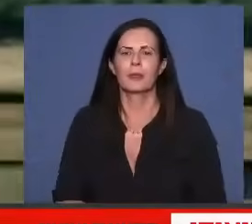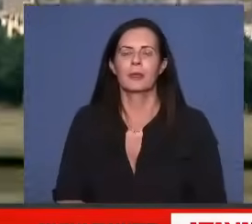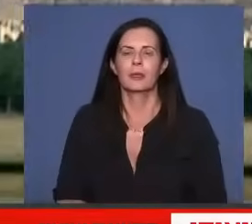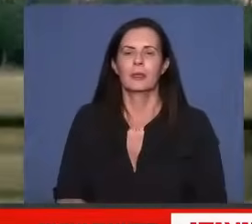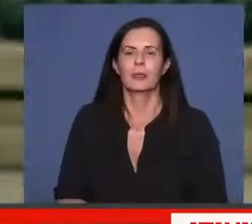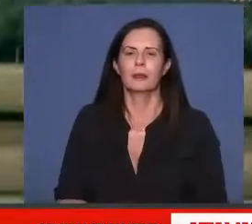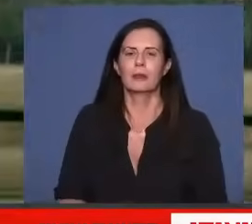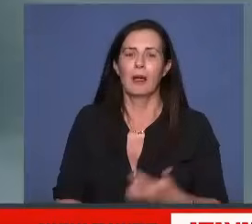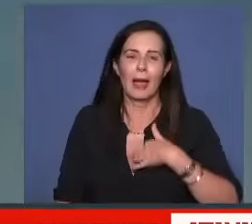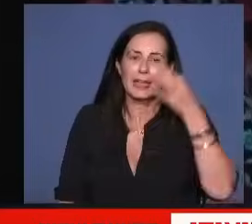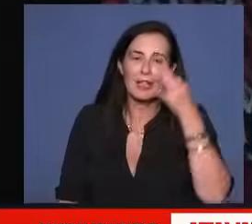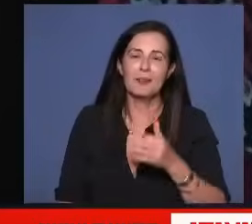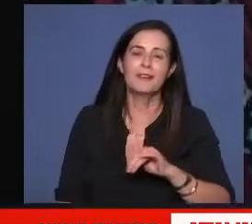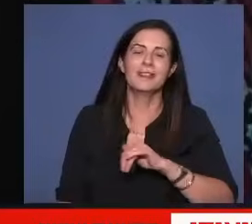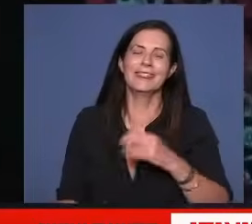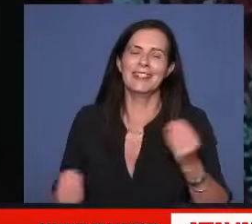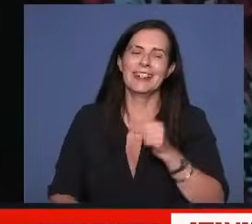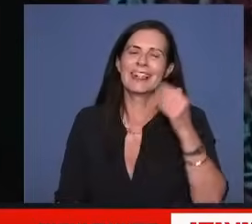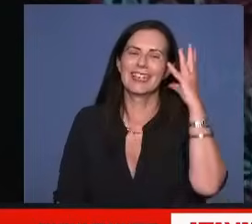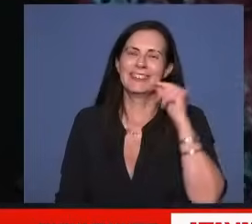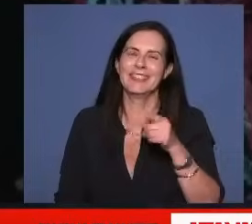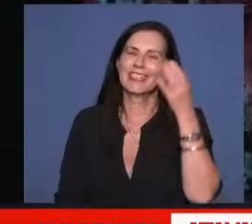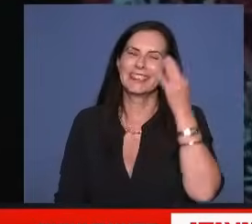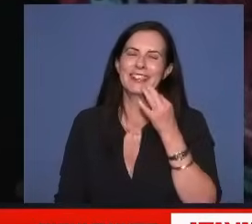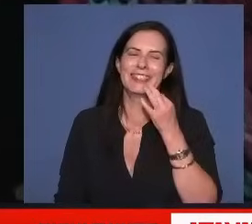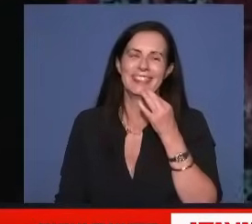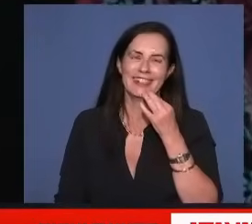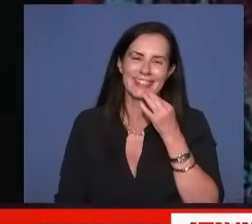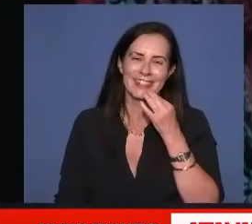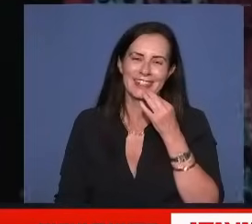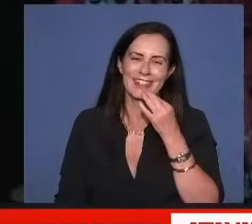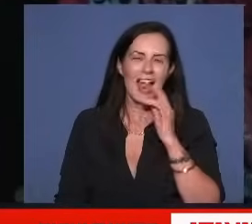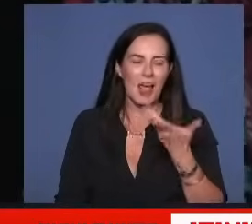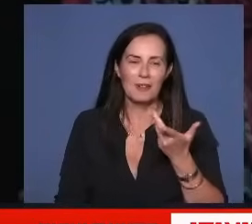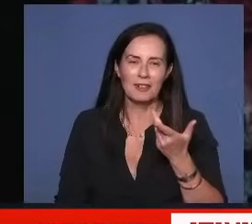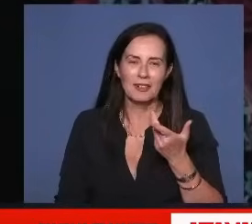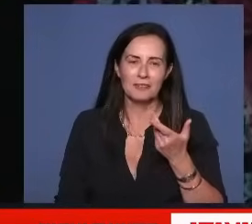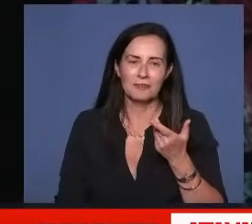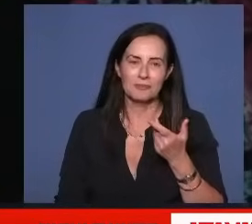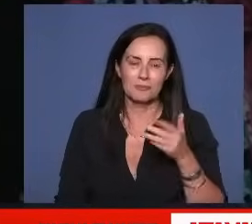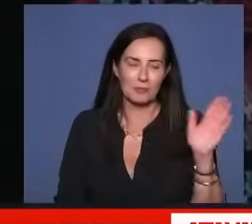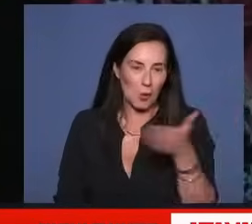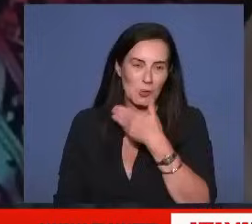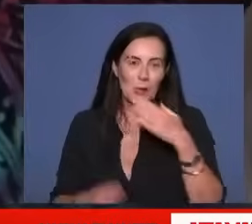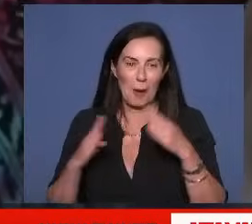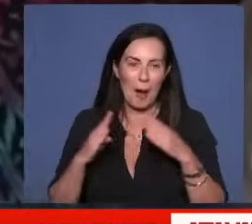אני תימני, זה הדבר הכי כיף להיות תימני. למה? פינו אותך